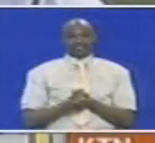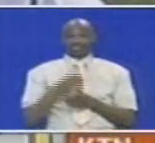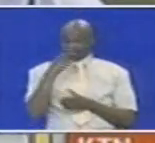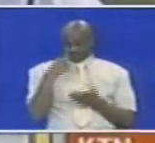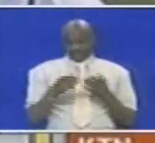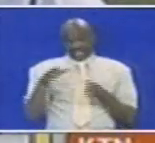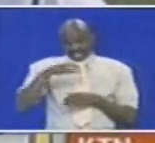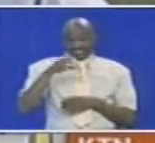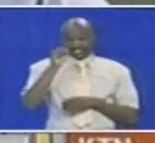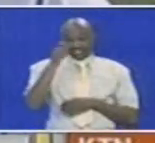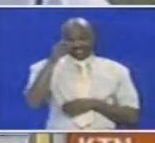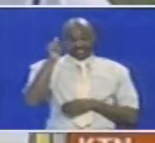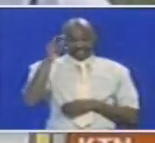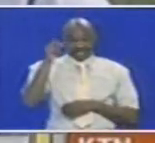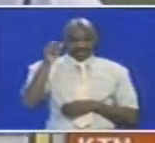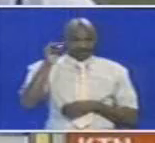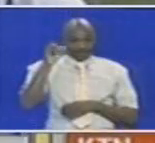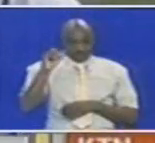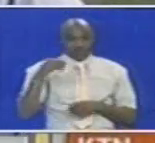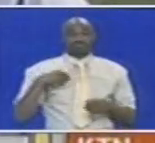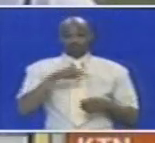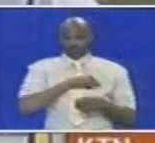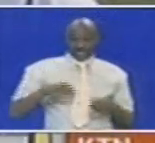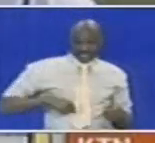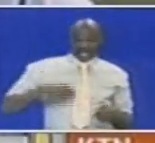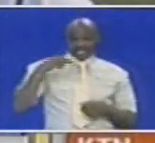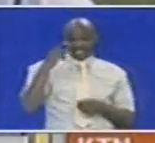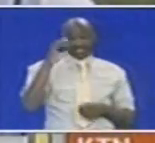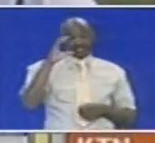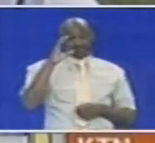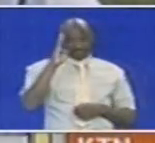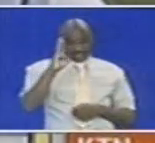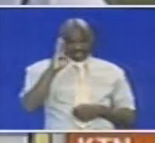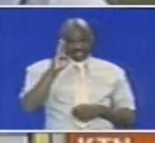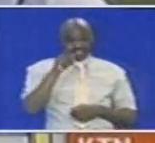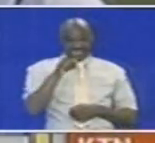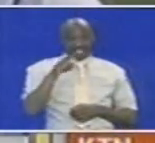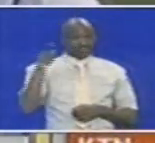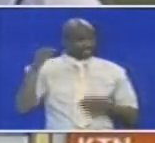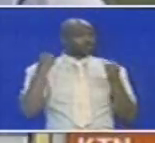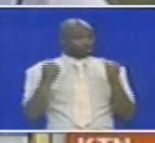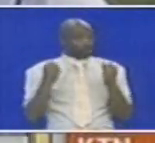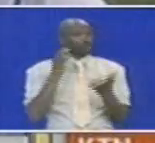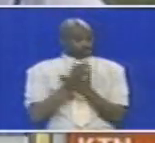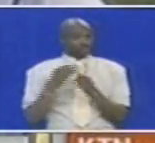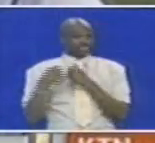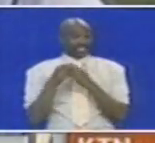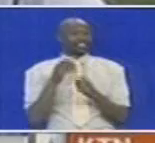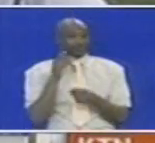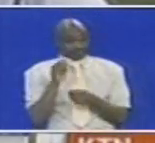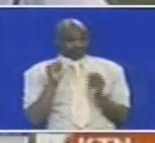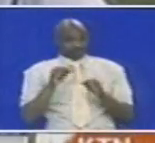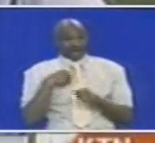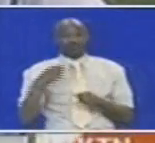Strathmore, Harlequins, and KCB, they are very strong challengers. So we